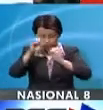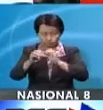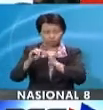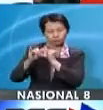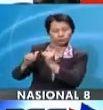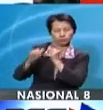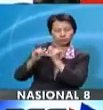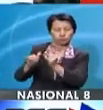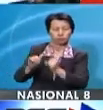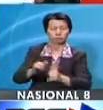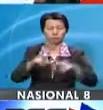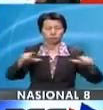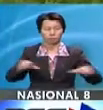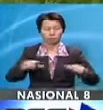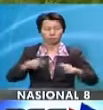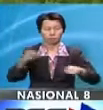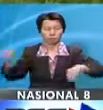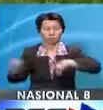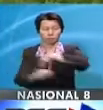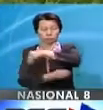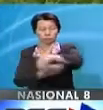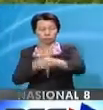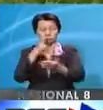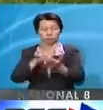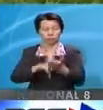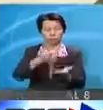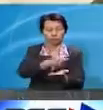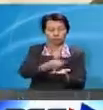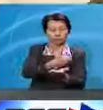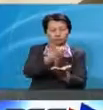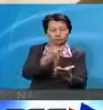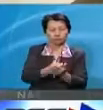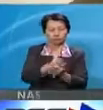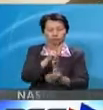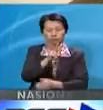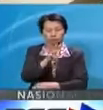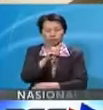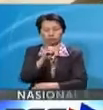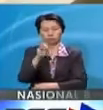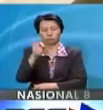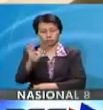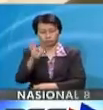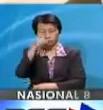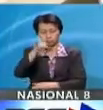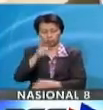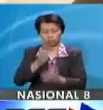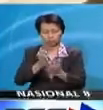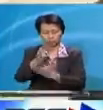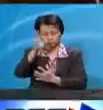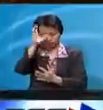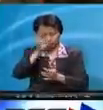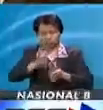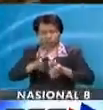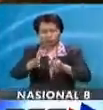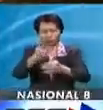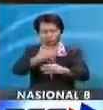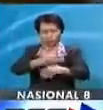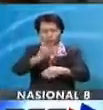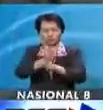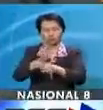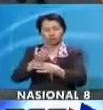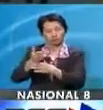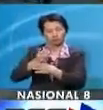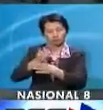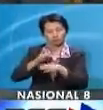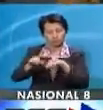bersama. Pelaksanaan pertukaran surat yang ditandatangani pada 2009 bagi merintis jalan kepada pembentukan